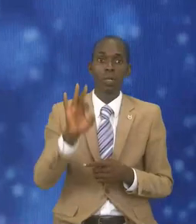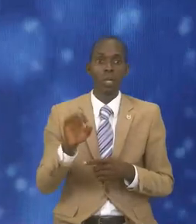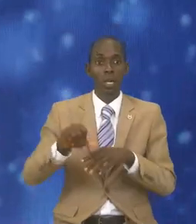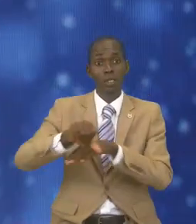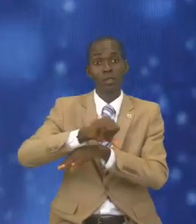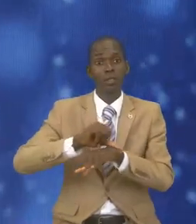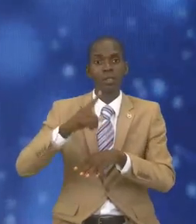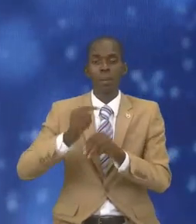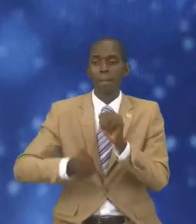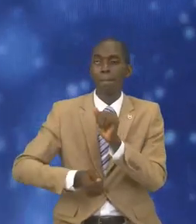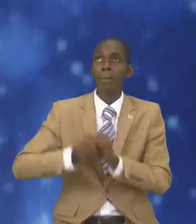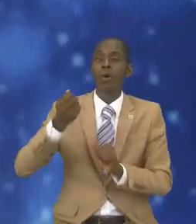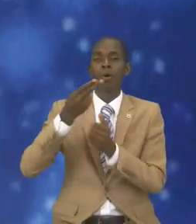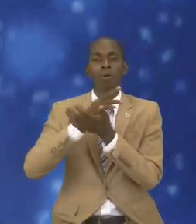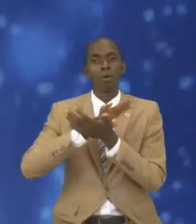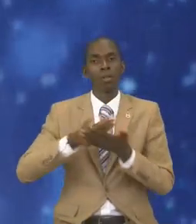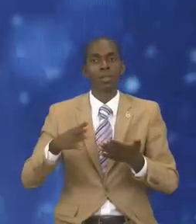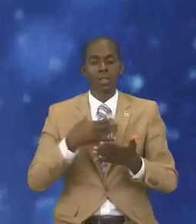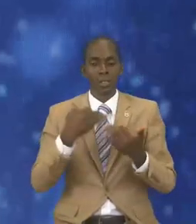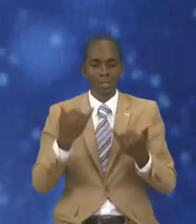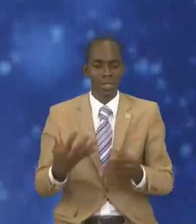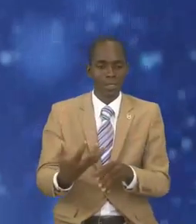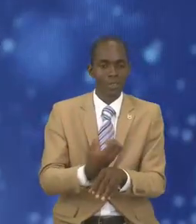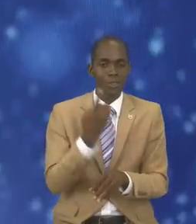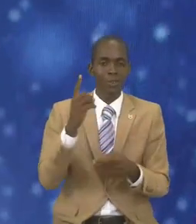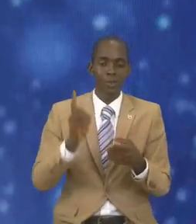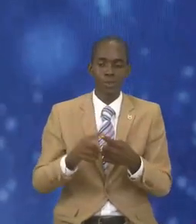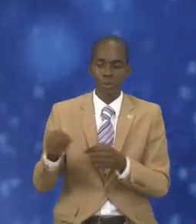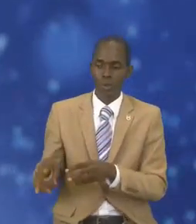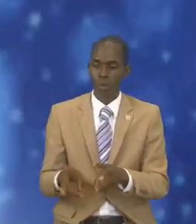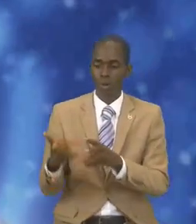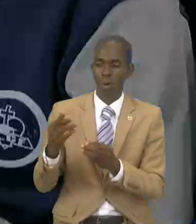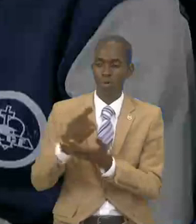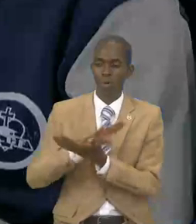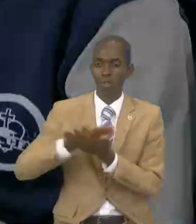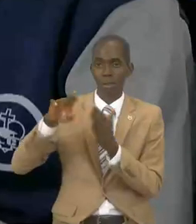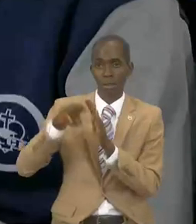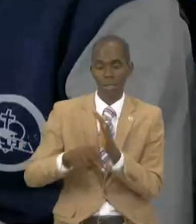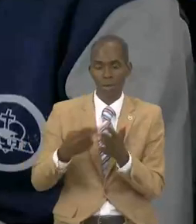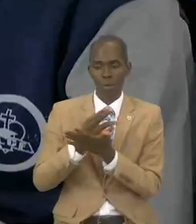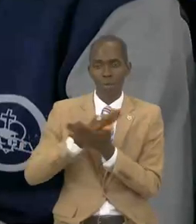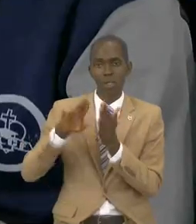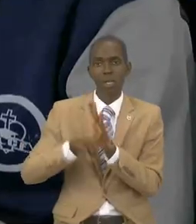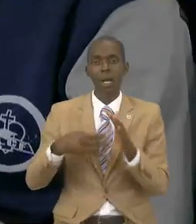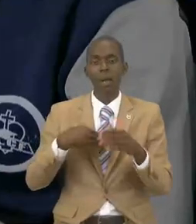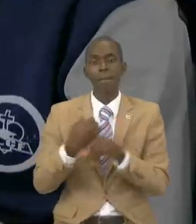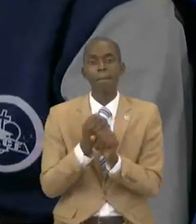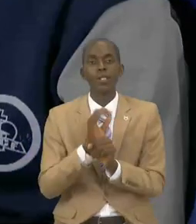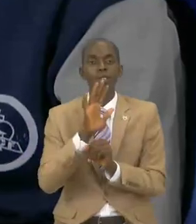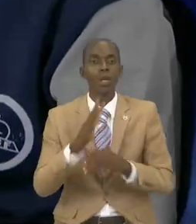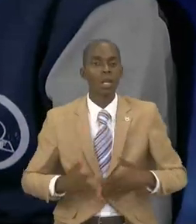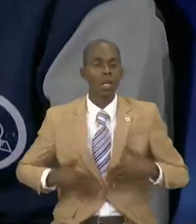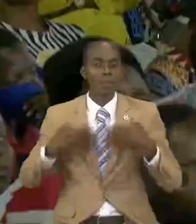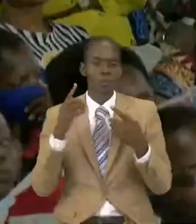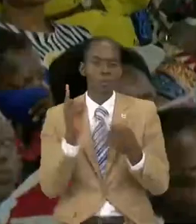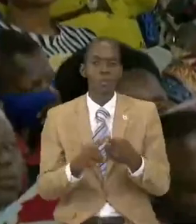le Saint des Saints. Et il t'amène dans la justice, dans la sainteté. Et il amène